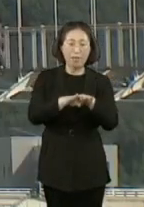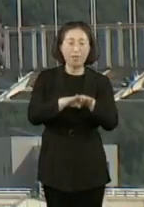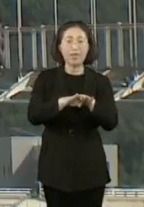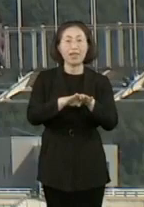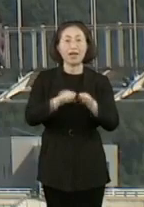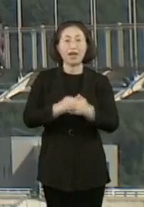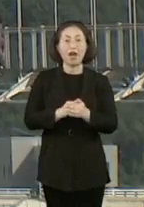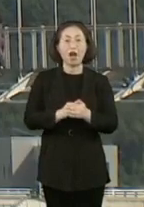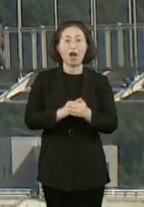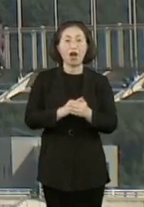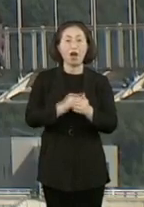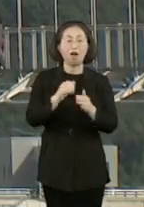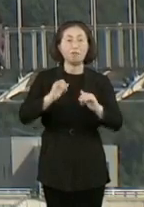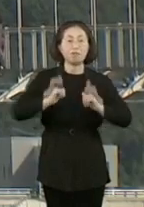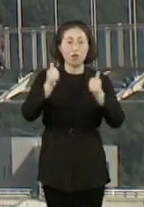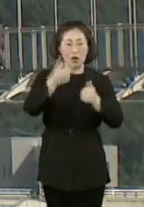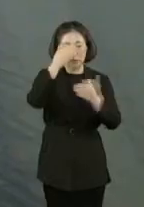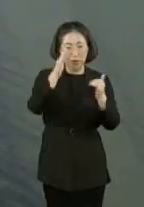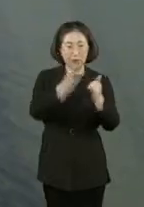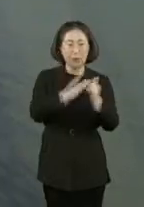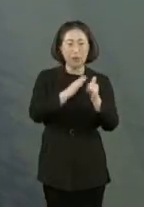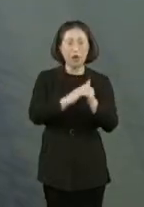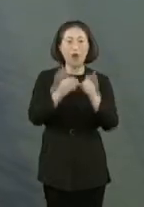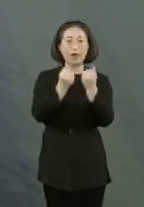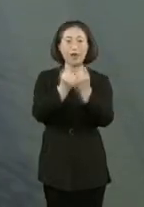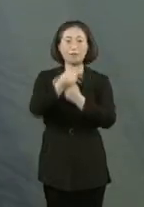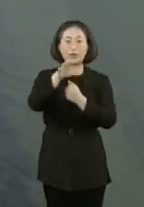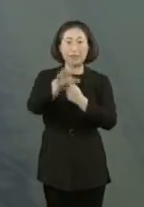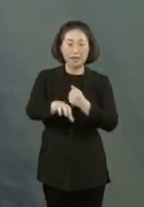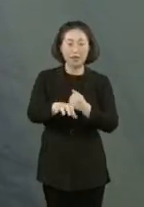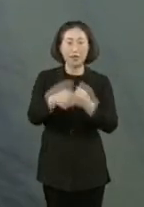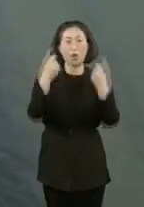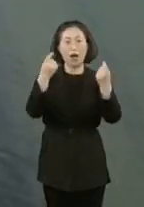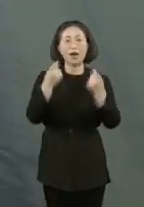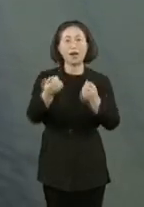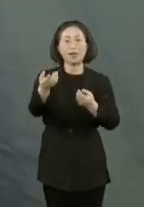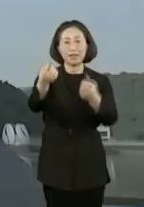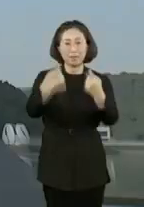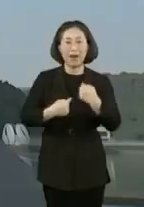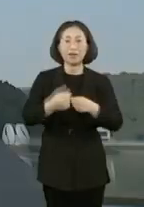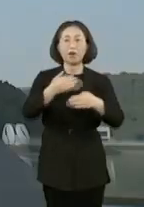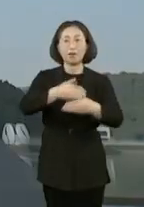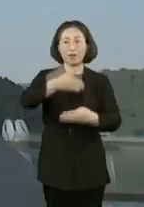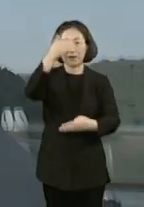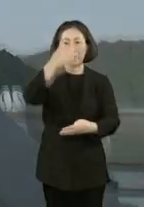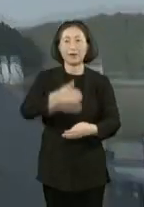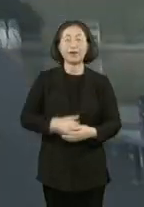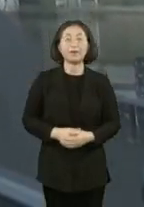국립생태원, 부여 청소년 수련원과 글램핑장도 관광객 맞이에 들어갔습니다.